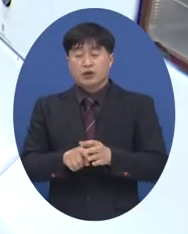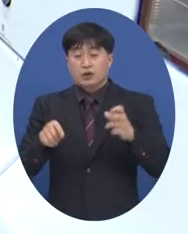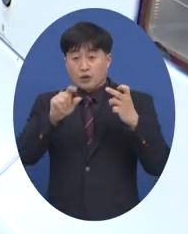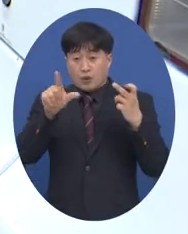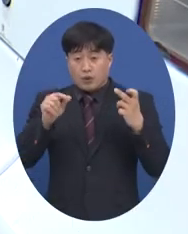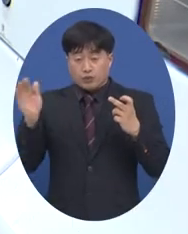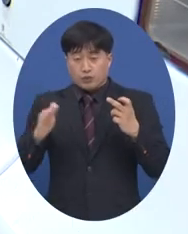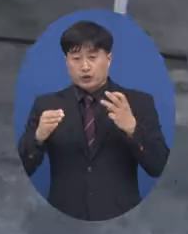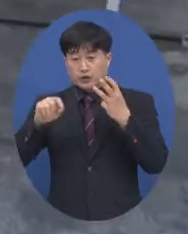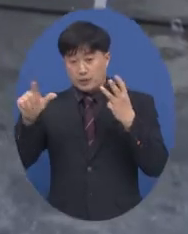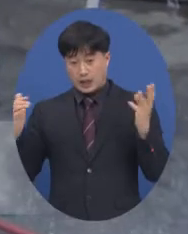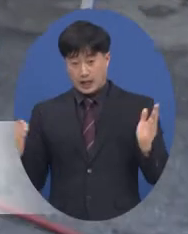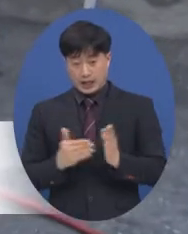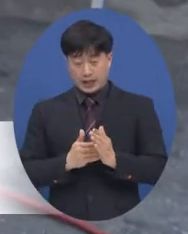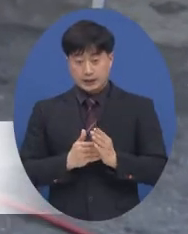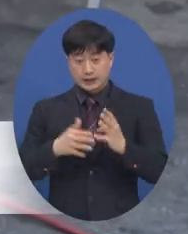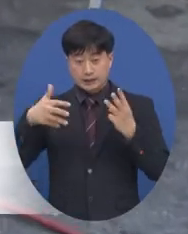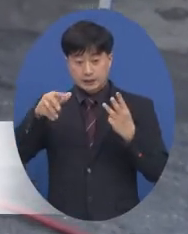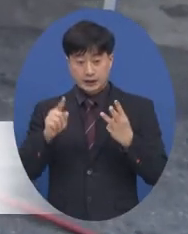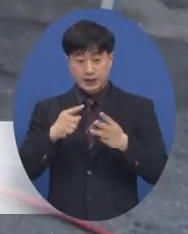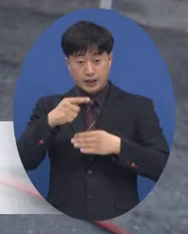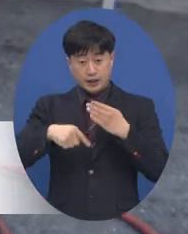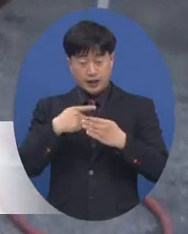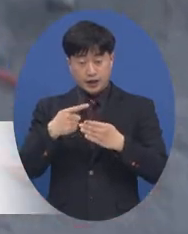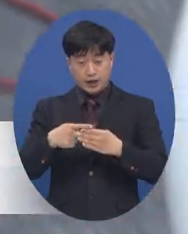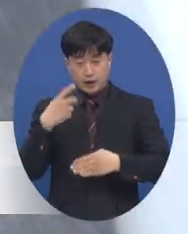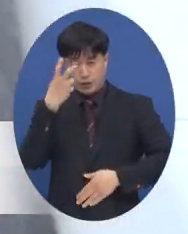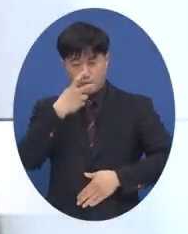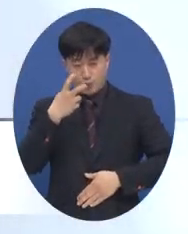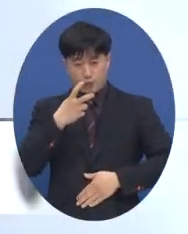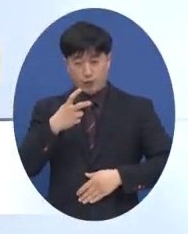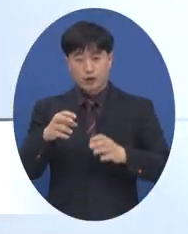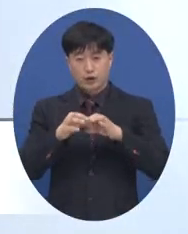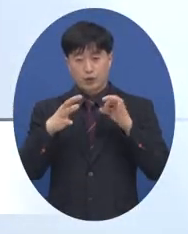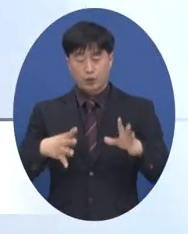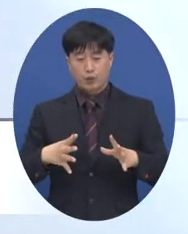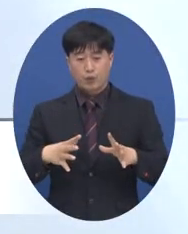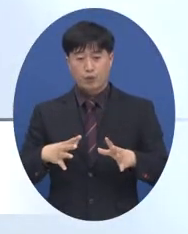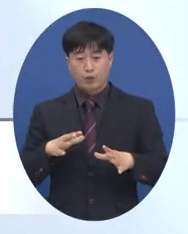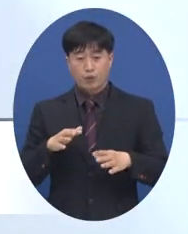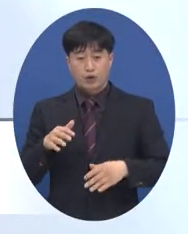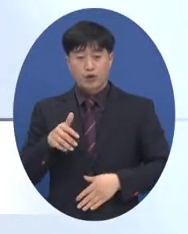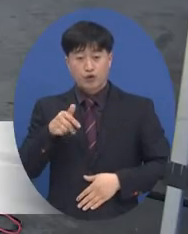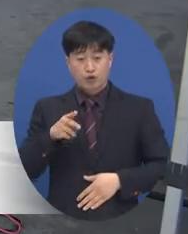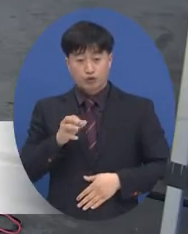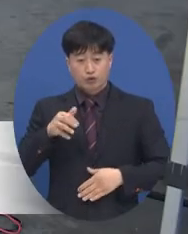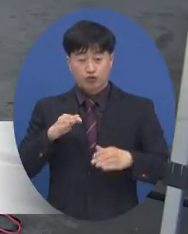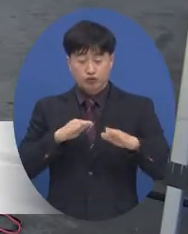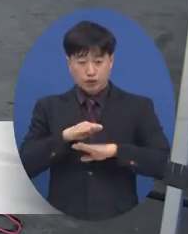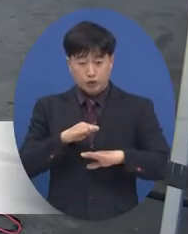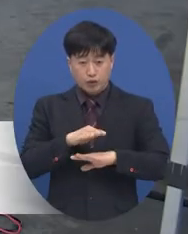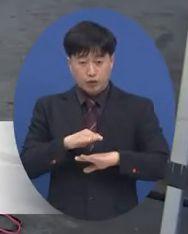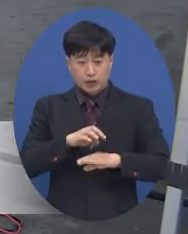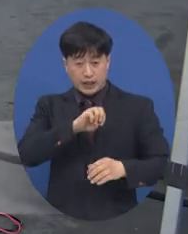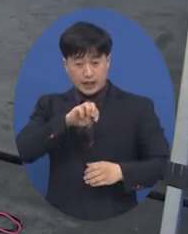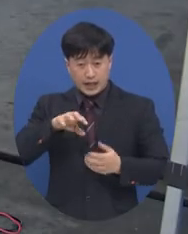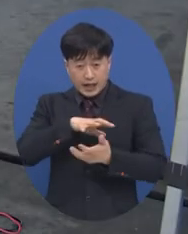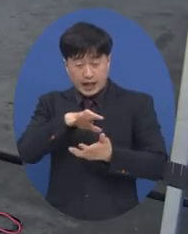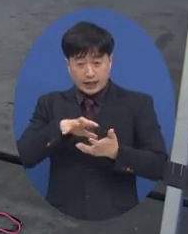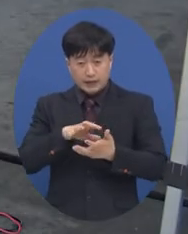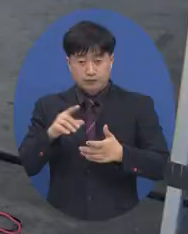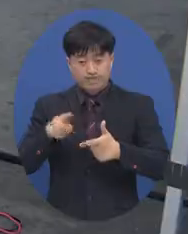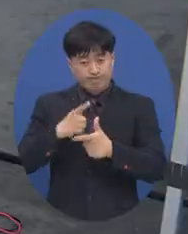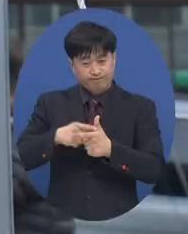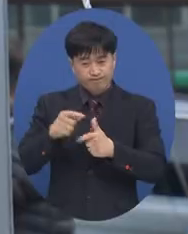오는 3월까지 제3차 계절관리제 기간 동안 운행 경유차 배출가스와 공회전 특별단속에